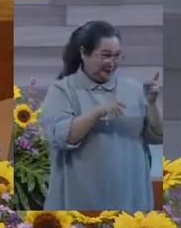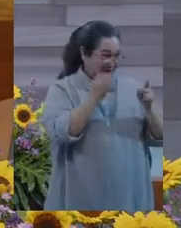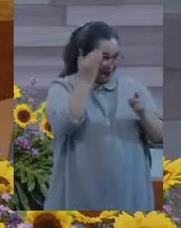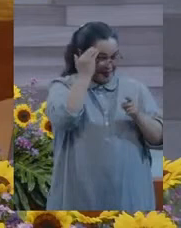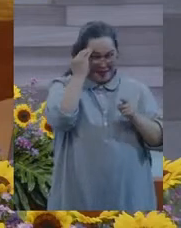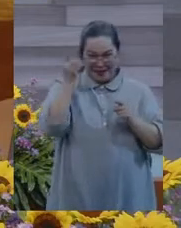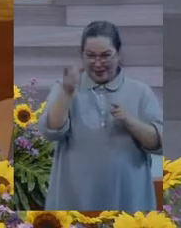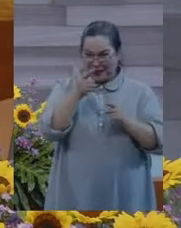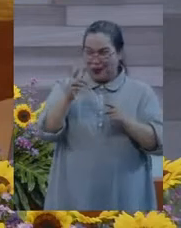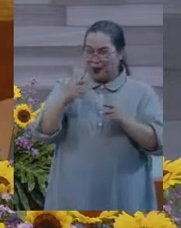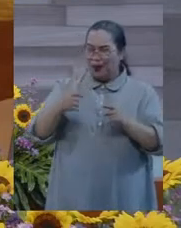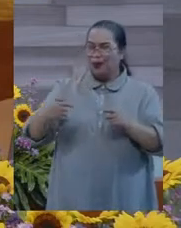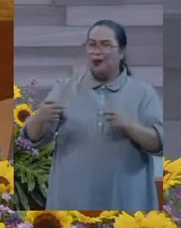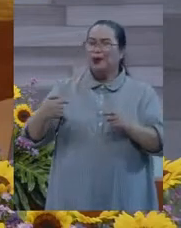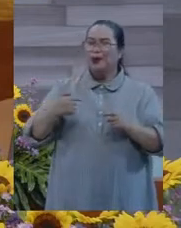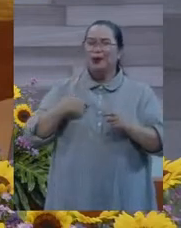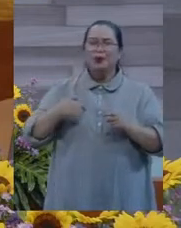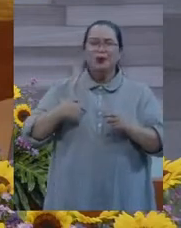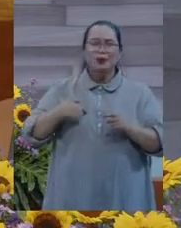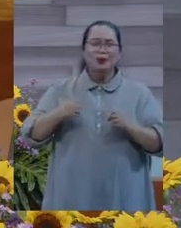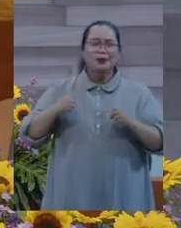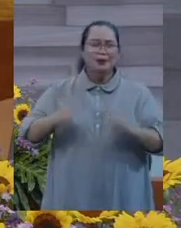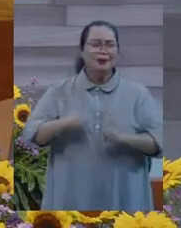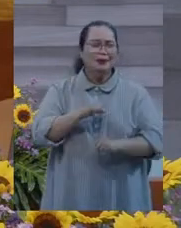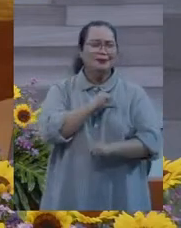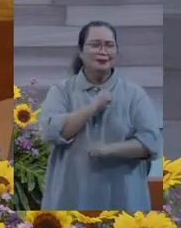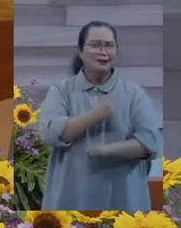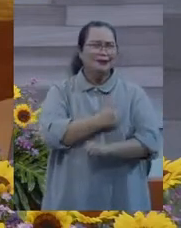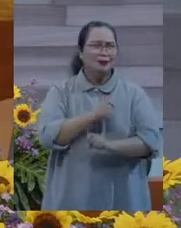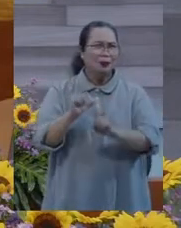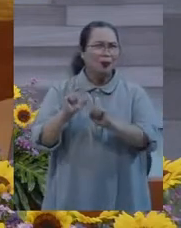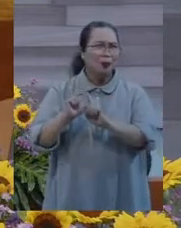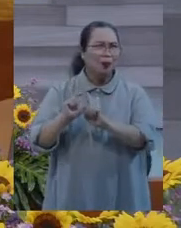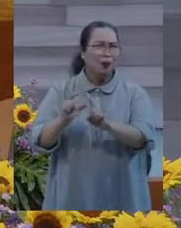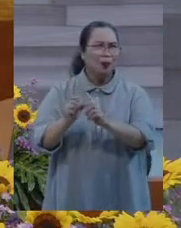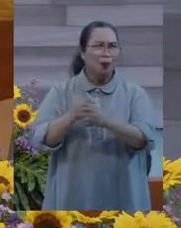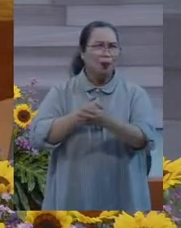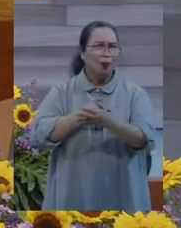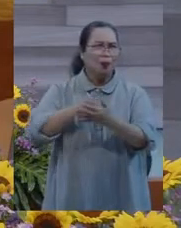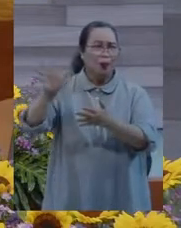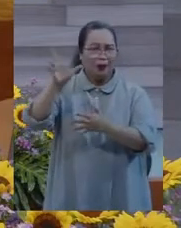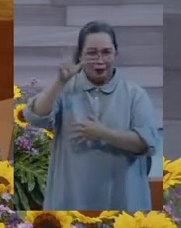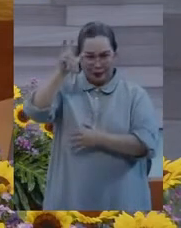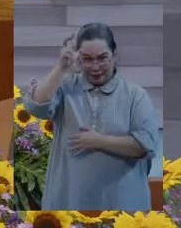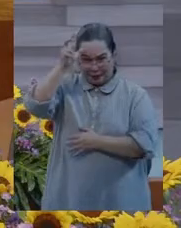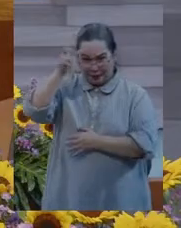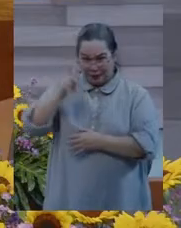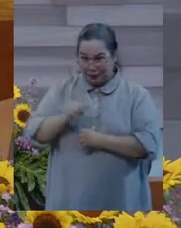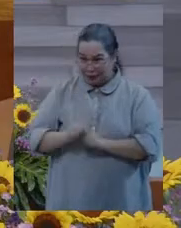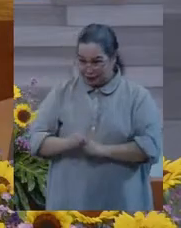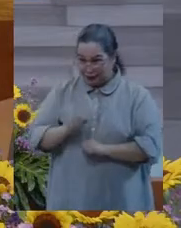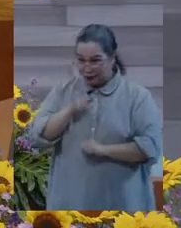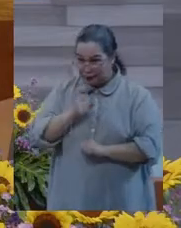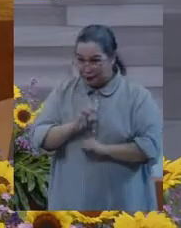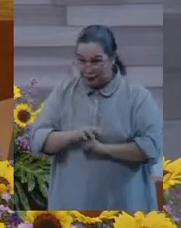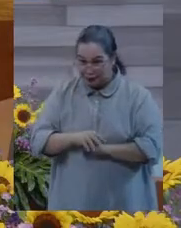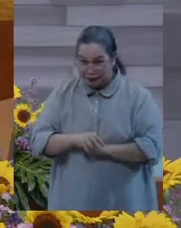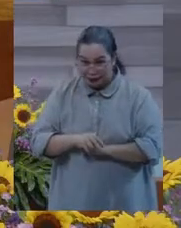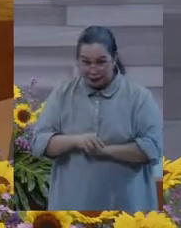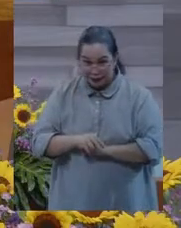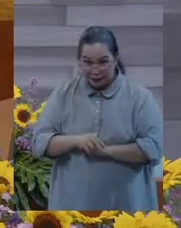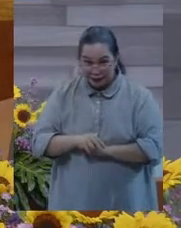na kiniklaim nila na meron silang otoridad na mangusap sa mga demonyo